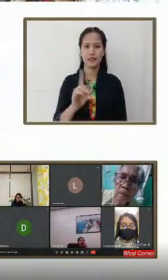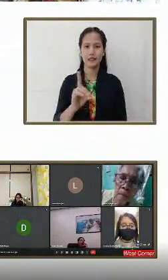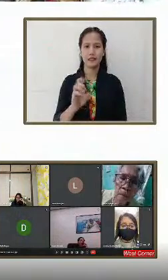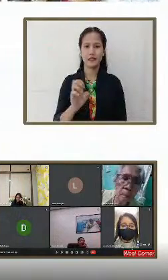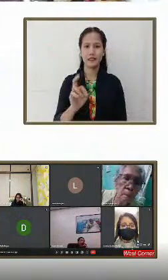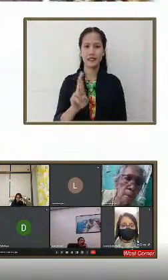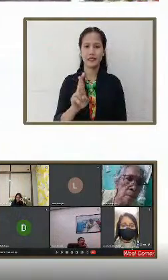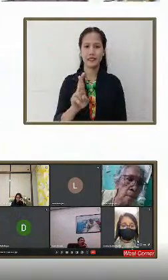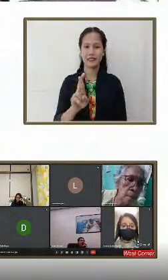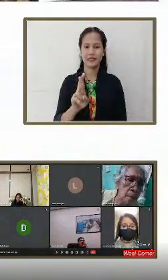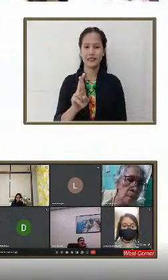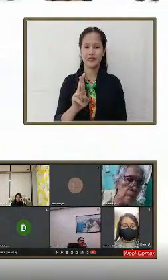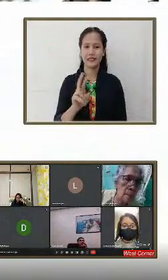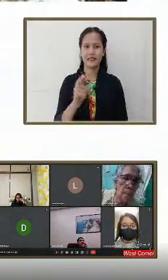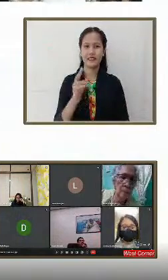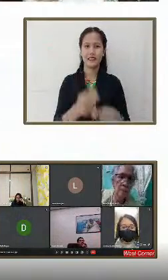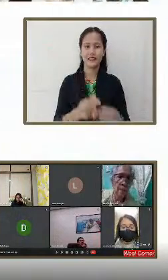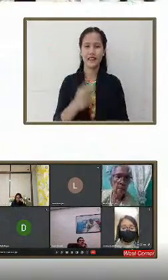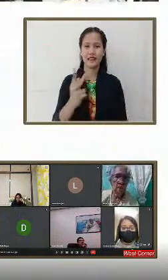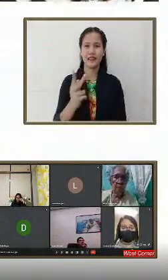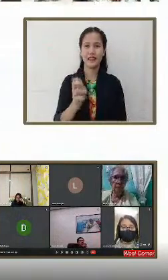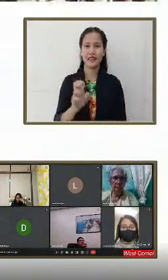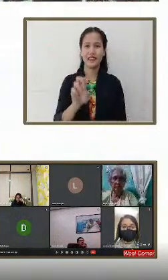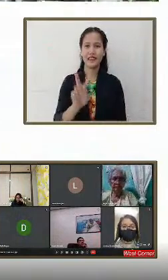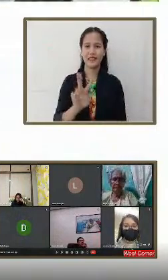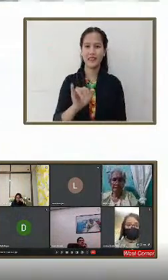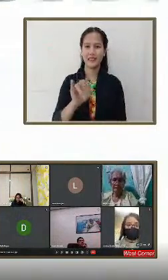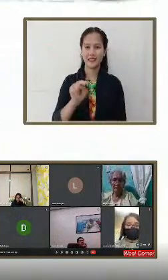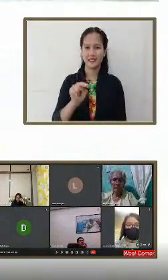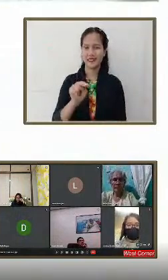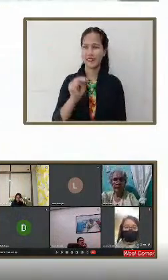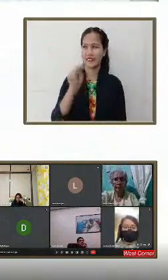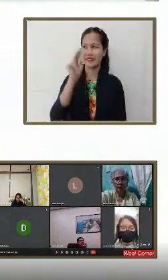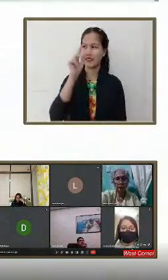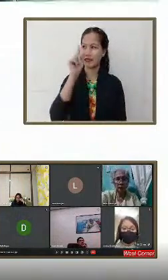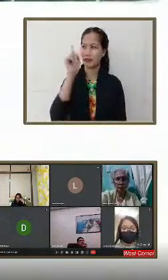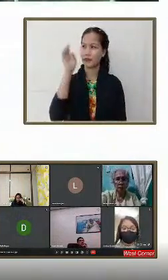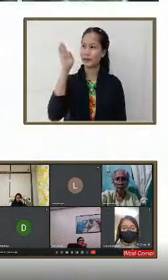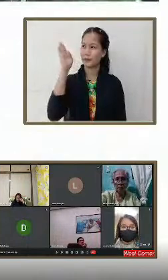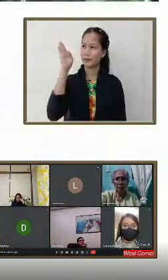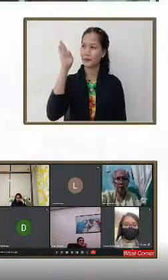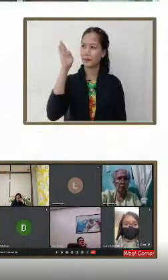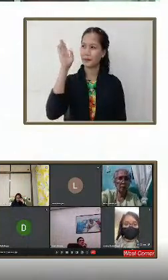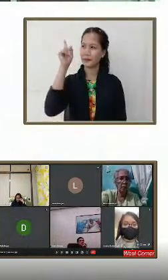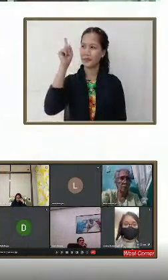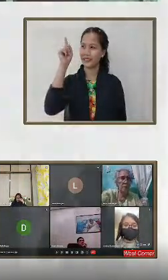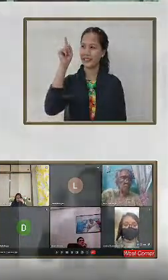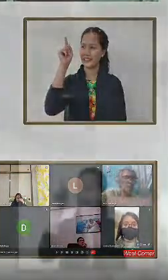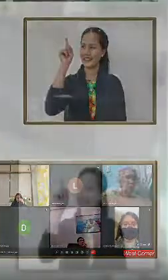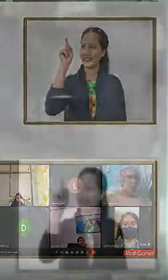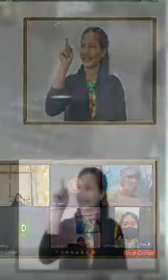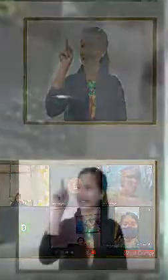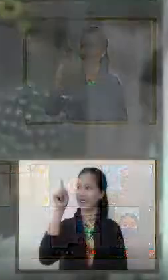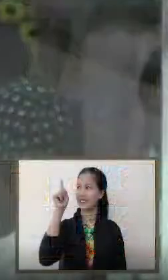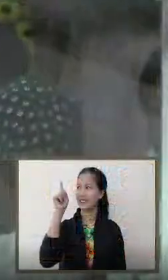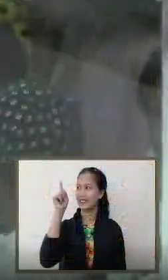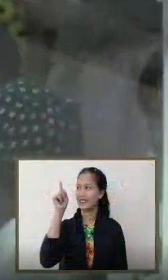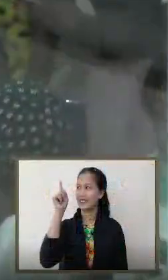Head. Kevin? Nasa si Kevin? Nasa si Kevin? Patayin niyo si Kevin. Yun. Amen. Isa-isa lang. Lahat sila si Kevin,